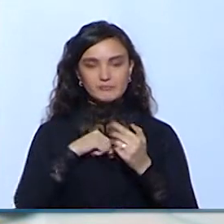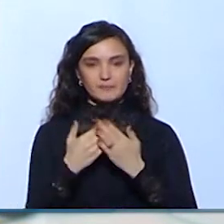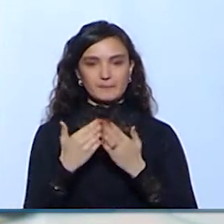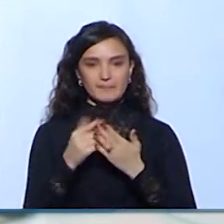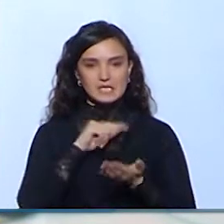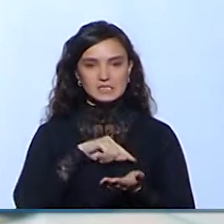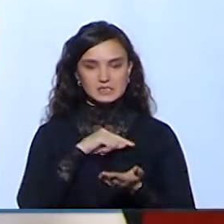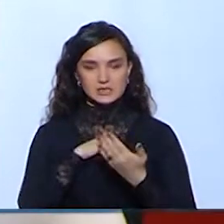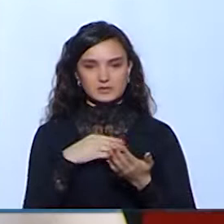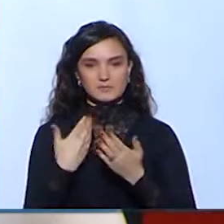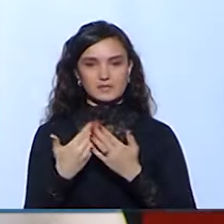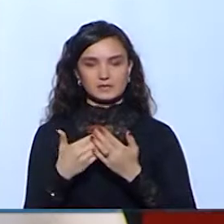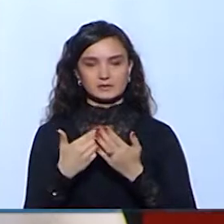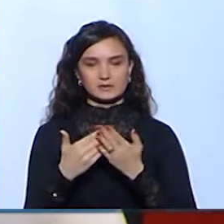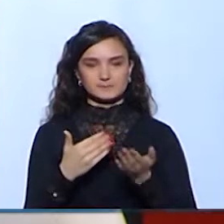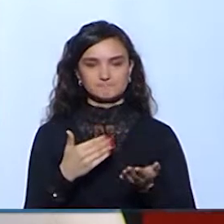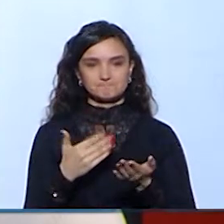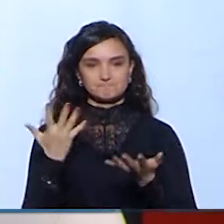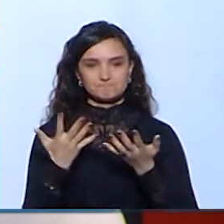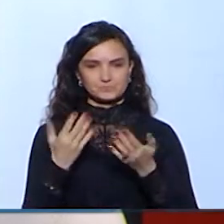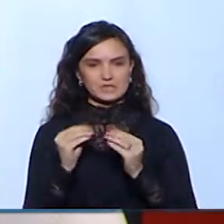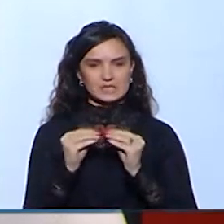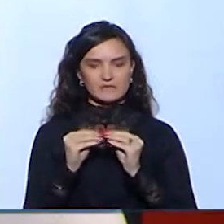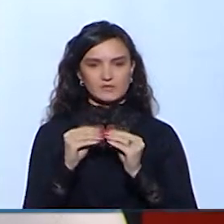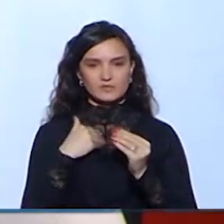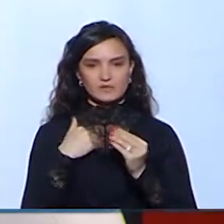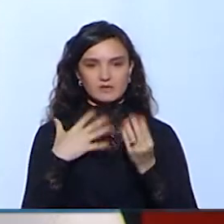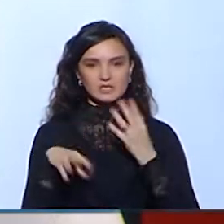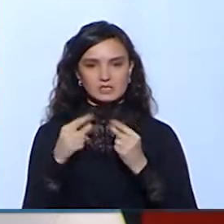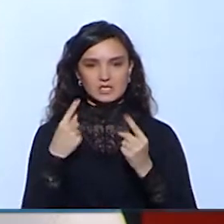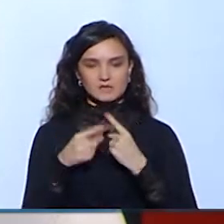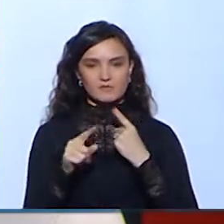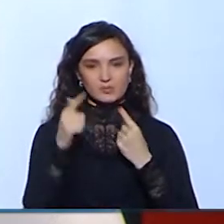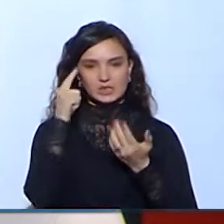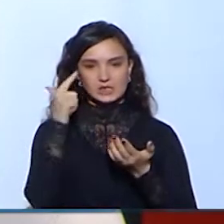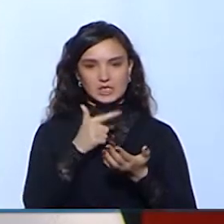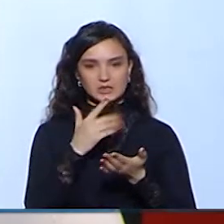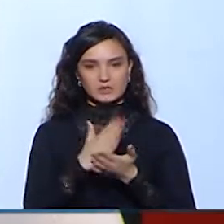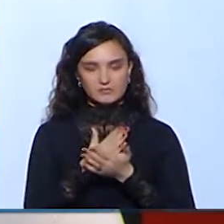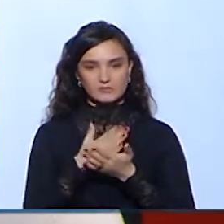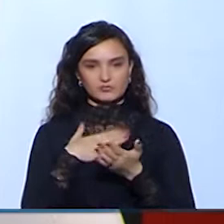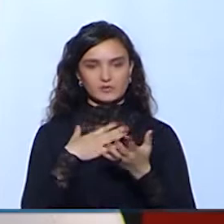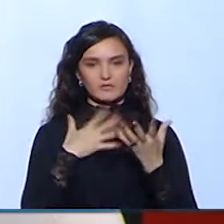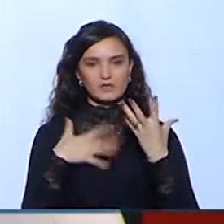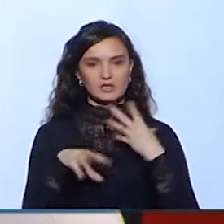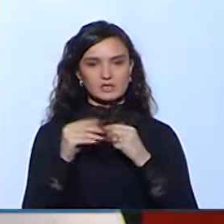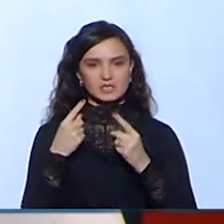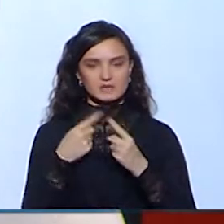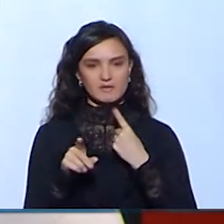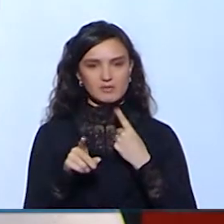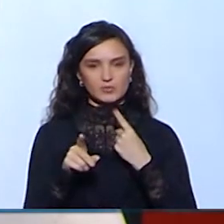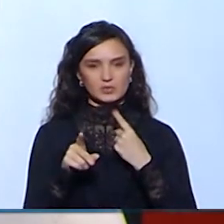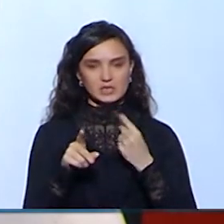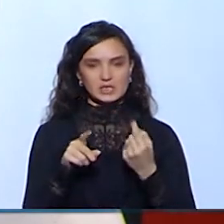მაგალითად, ხასიათი, მაგალითად, თუნდაც იგივე, რომ ჩვენ ყველას განსხვავებული ინტელექტი გვაქვს, ჩვენ ყველას